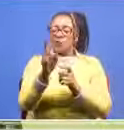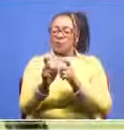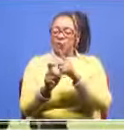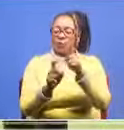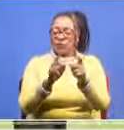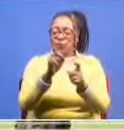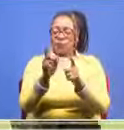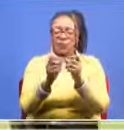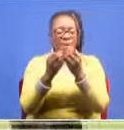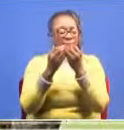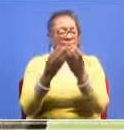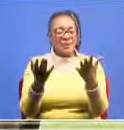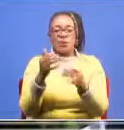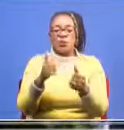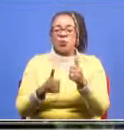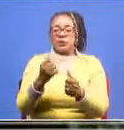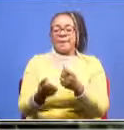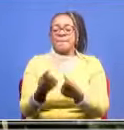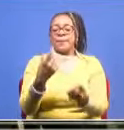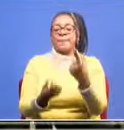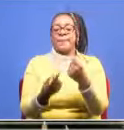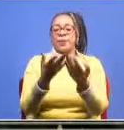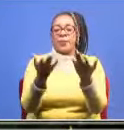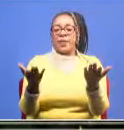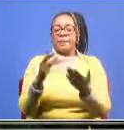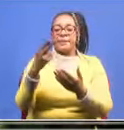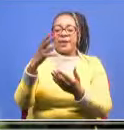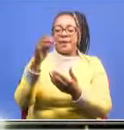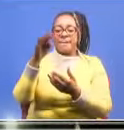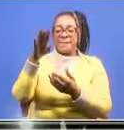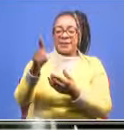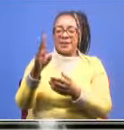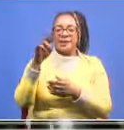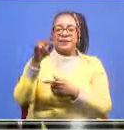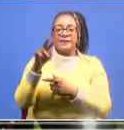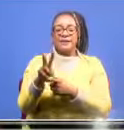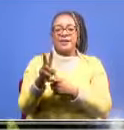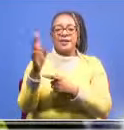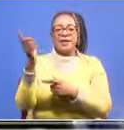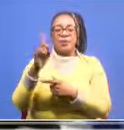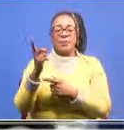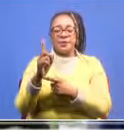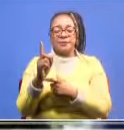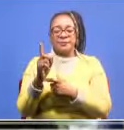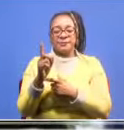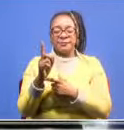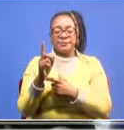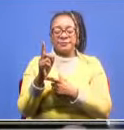sihaba yanayoibuliwa. Hemed Abdalla, NTV Nairobi.